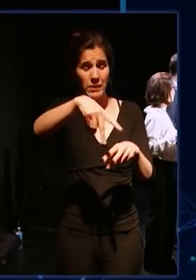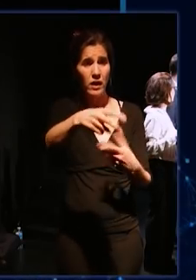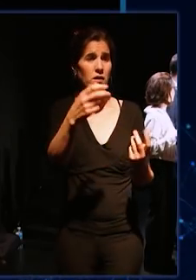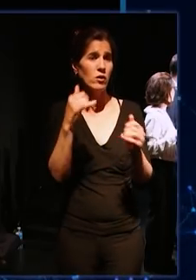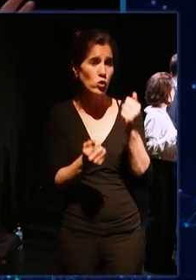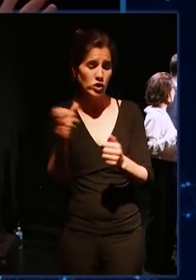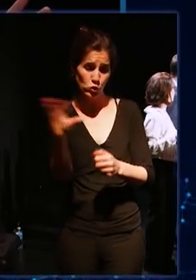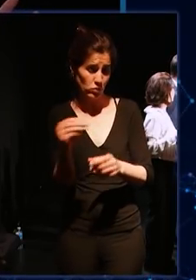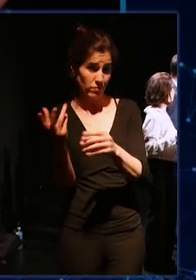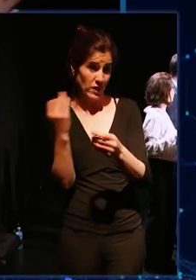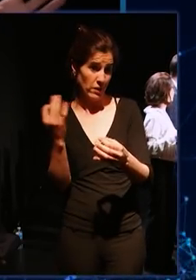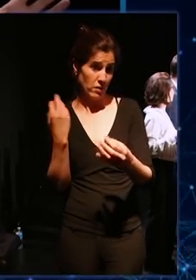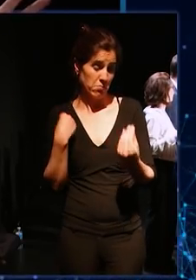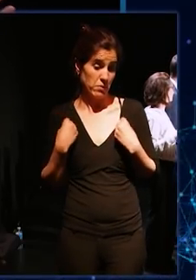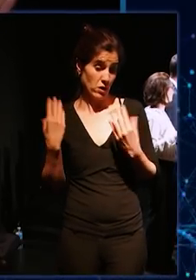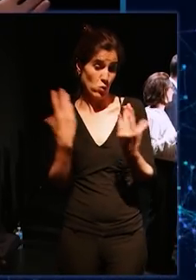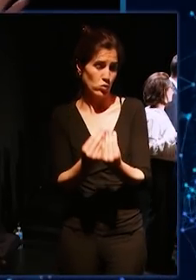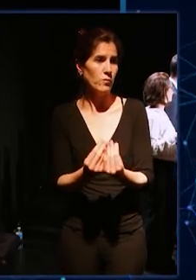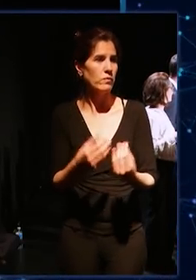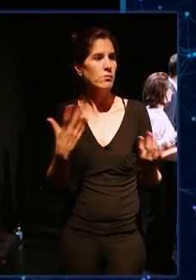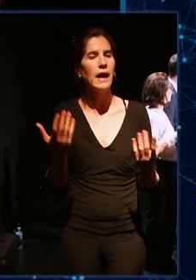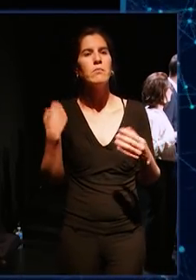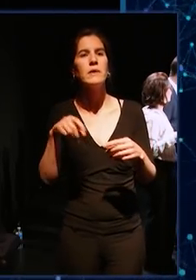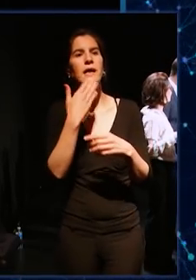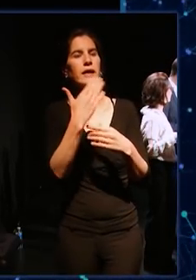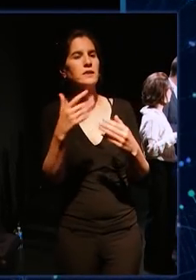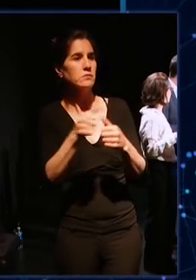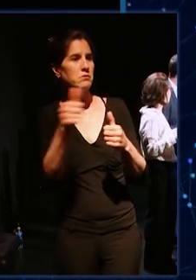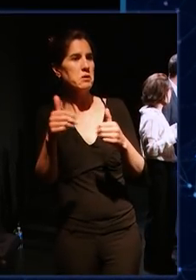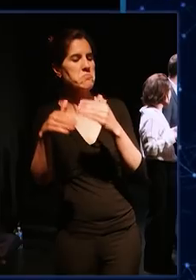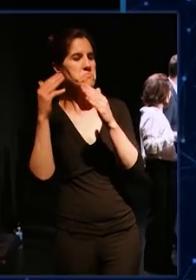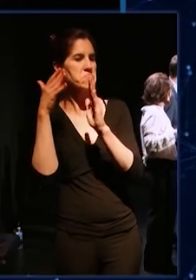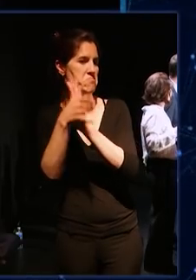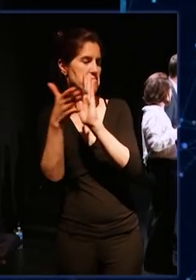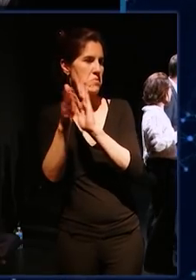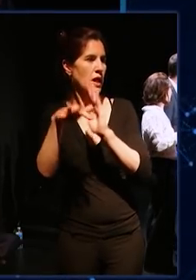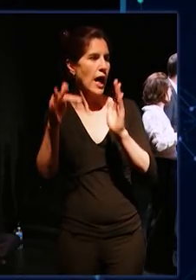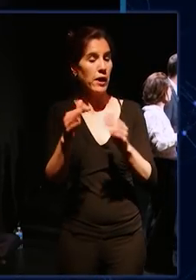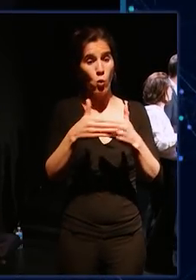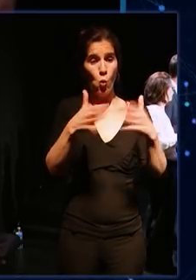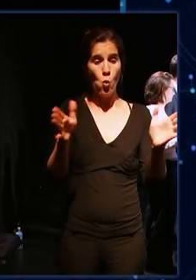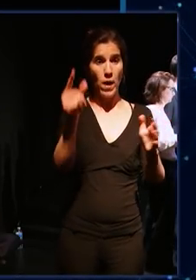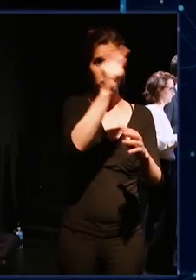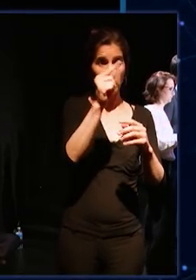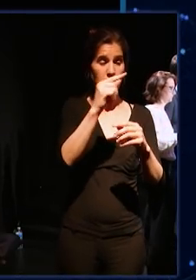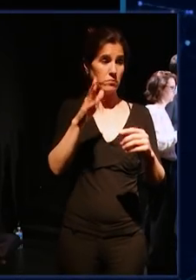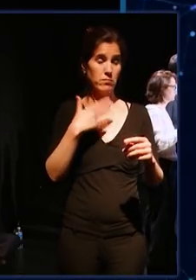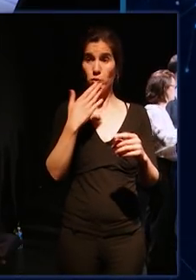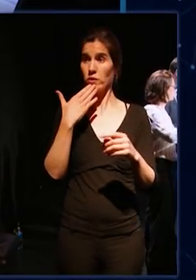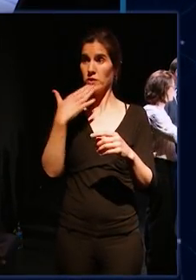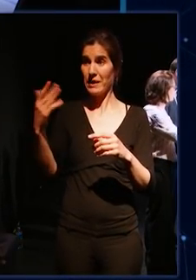primera intervenció obre el debat. A partir d'ara fem un debat obert en què podeu anar demanant el torn de paraula. La demana ja Jordi